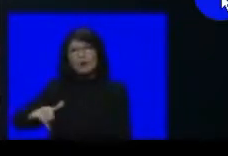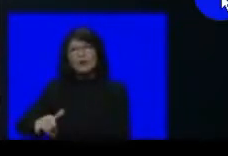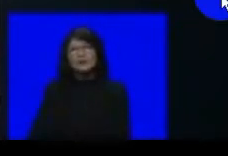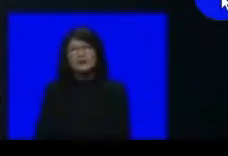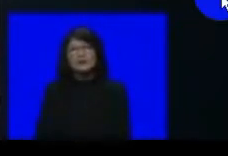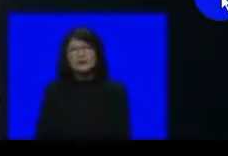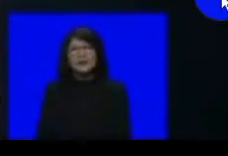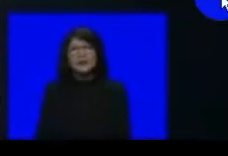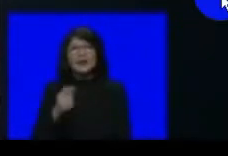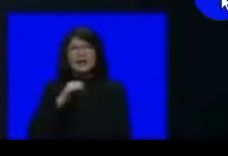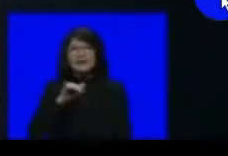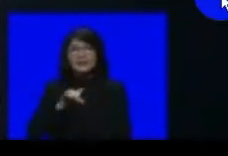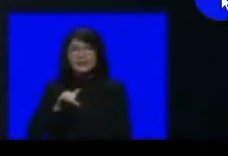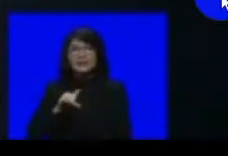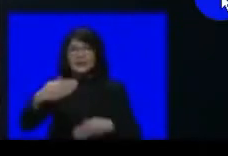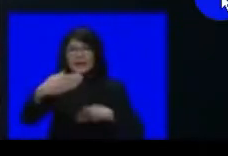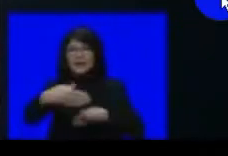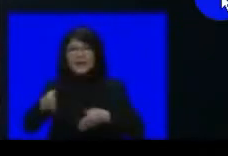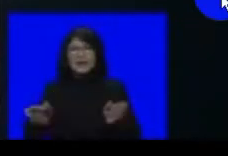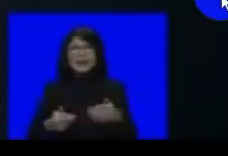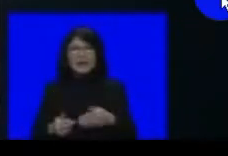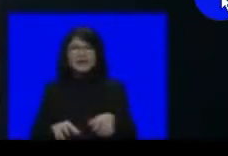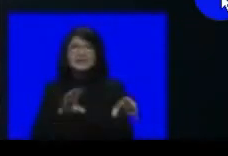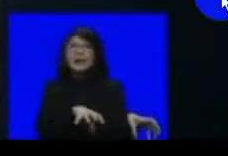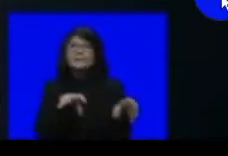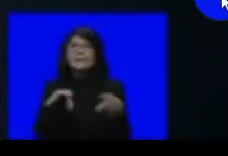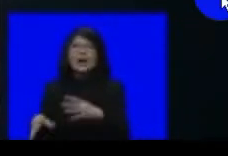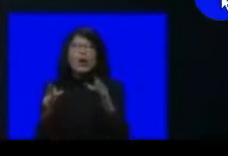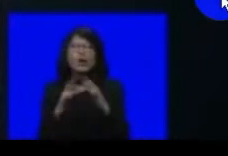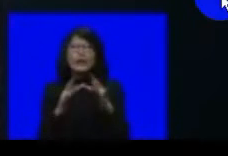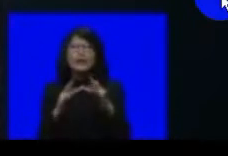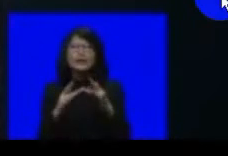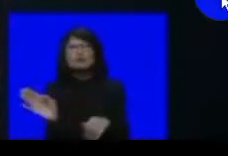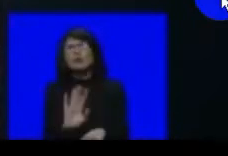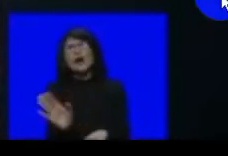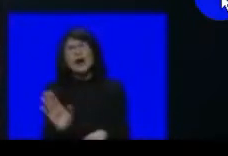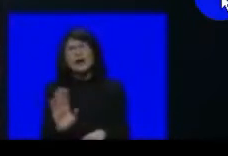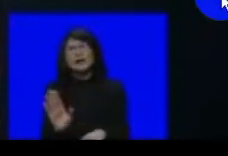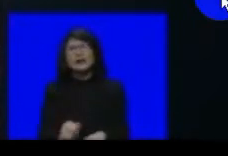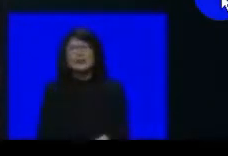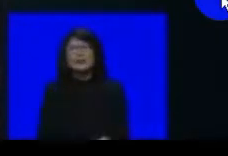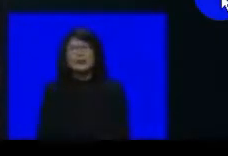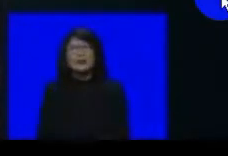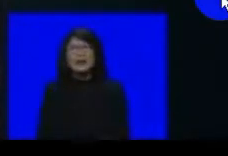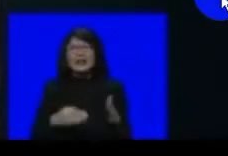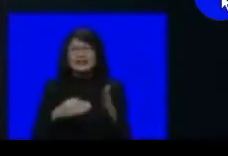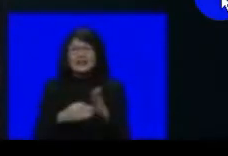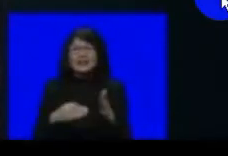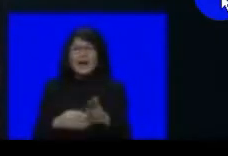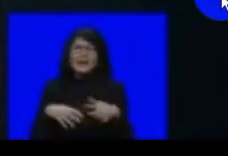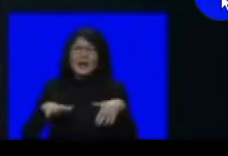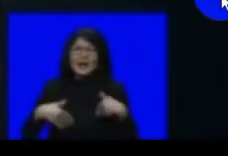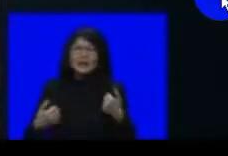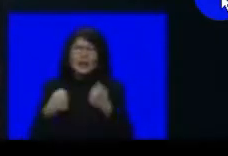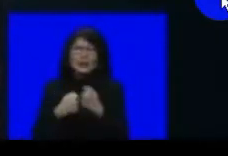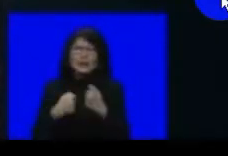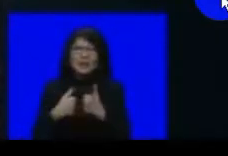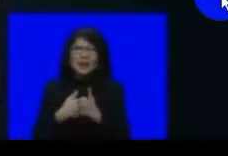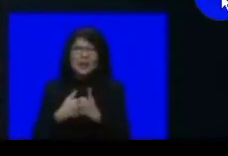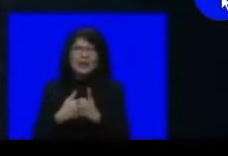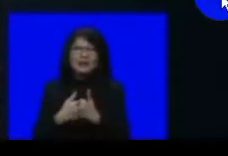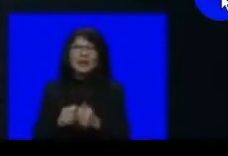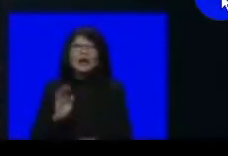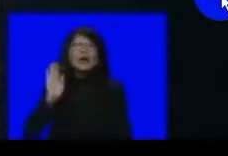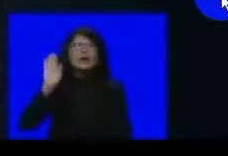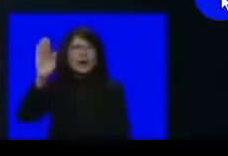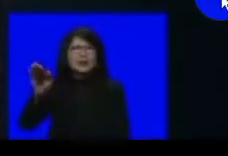seperti memindahkan kelas ke online. Bukan itu yang kami maksudkan. Tantangan itulah yang ingin kami jawab